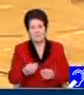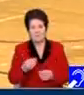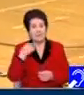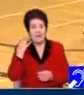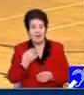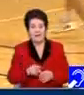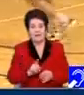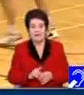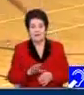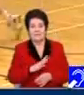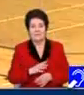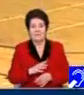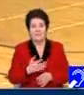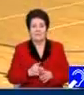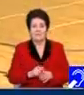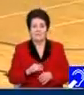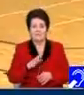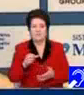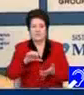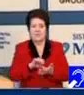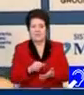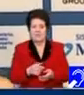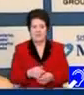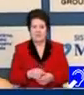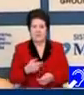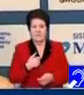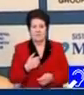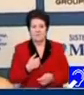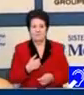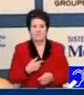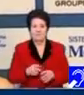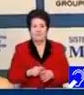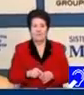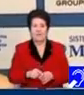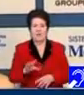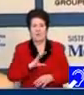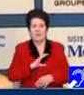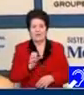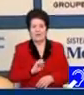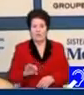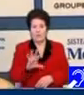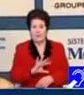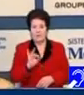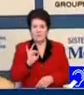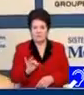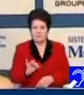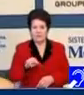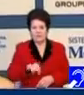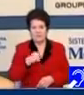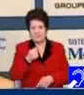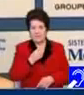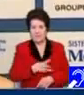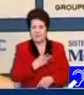Pascual, vrea să câștige grupa de la Bolzano și să se califice în play-off. Avem o dezamăgire după ratarea acelui campionat european și în acest an